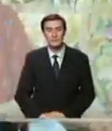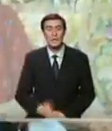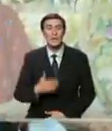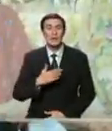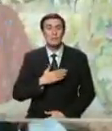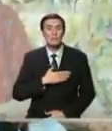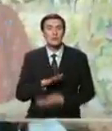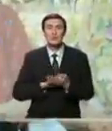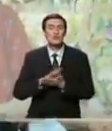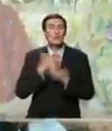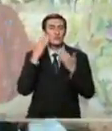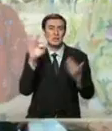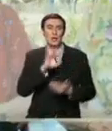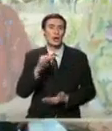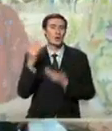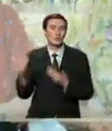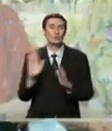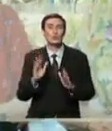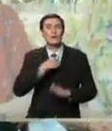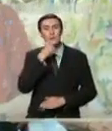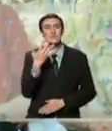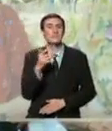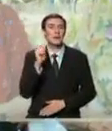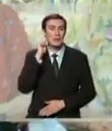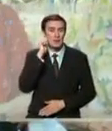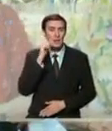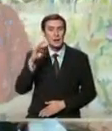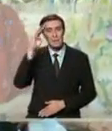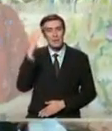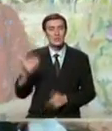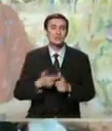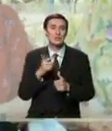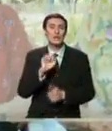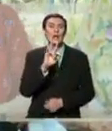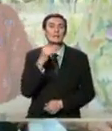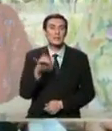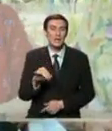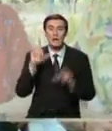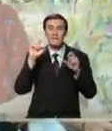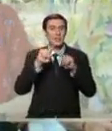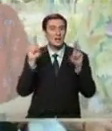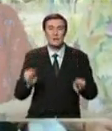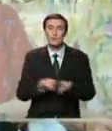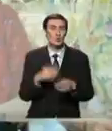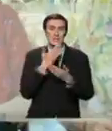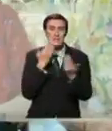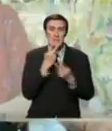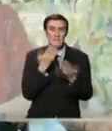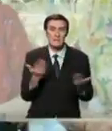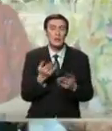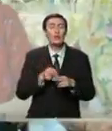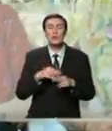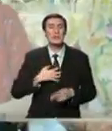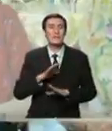Мы почти ничего не знали о нем. Только возраст 5 лет, что мальчик и зовут его Андрей. Фотографию тоже не видели, да и это было не столь